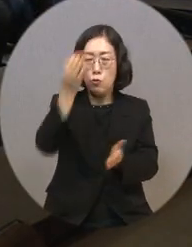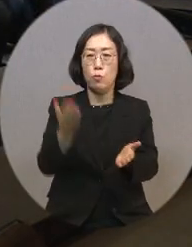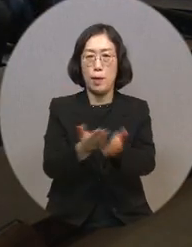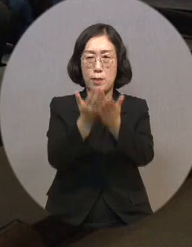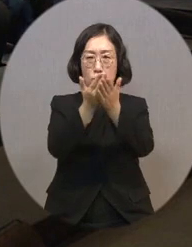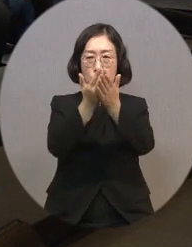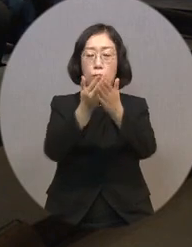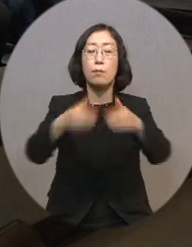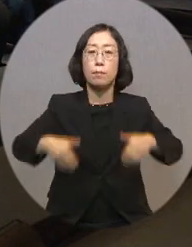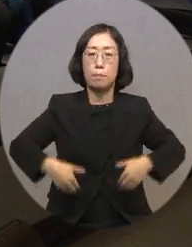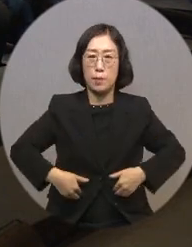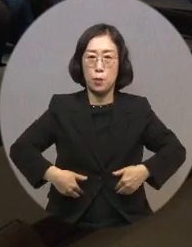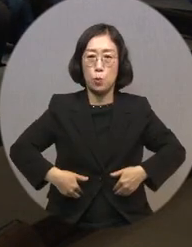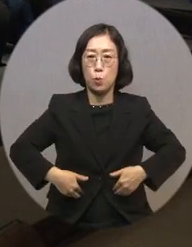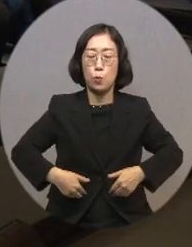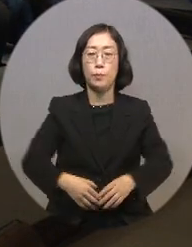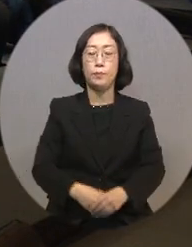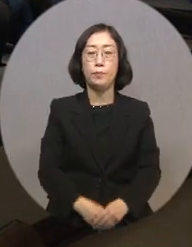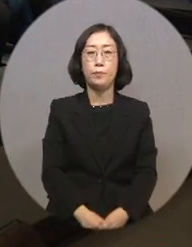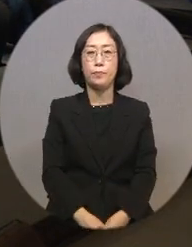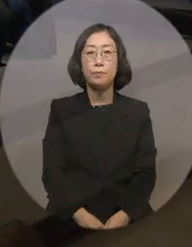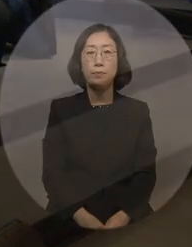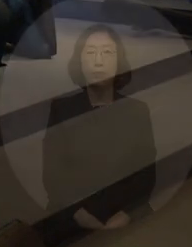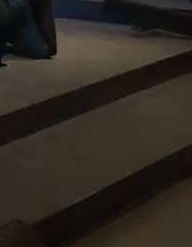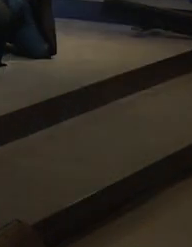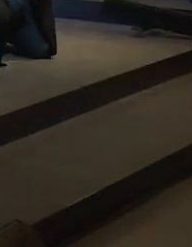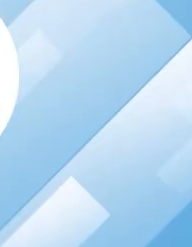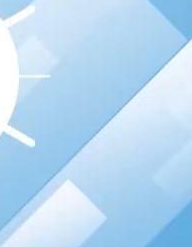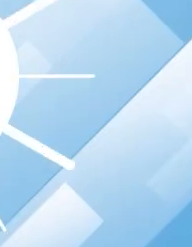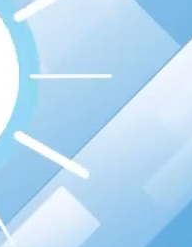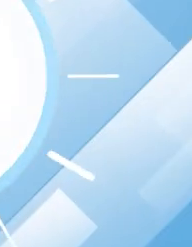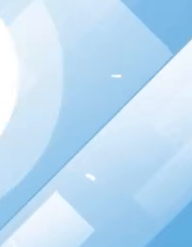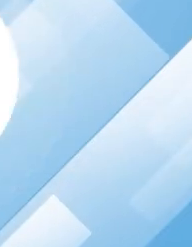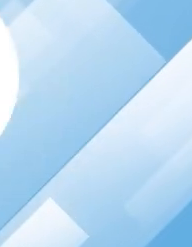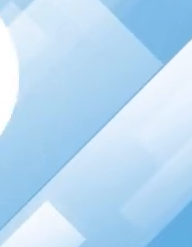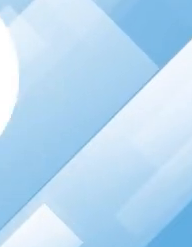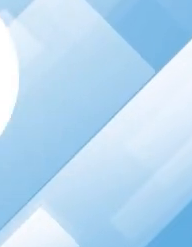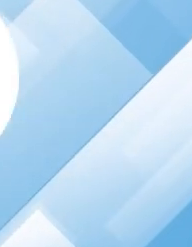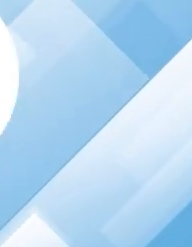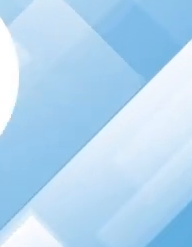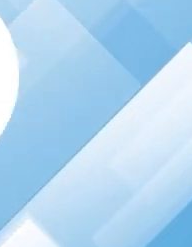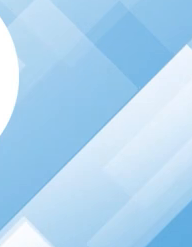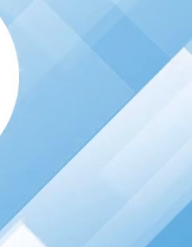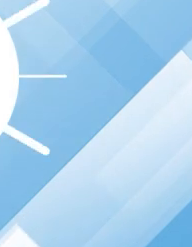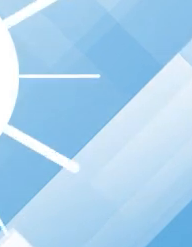복지TV 뉴스 정유정입니다.